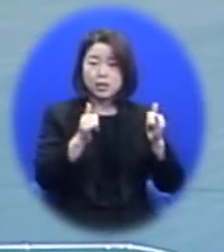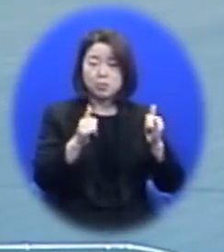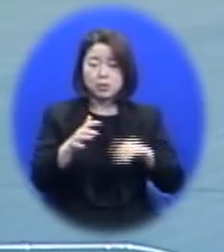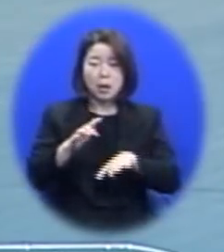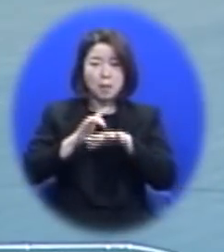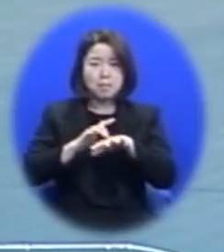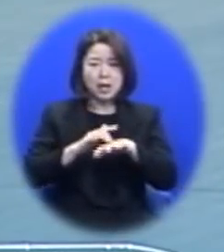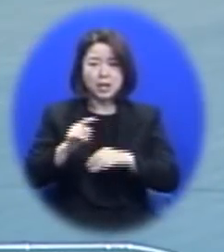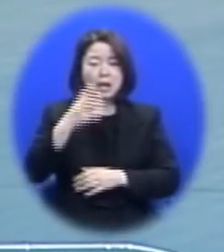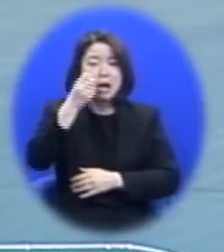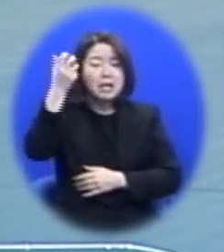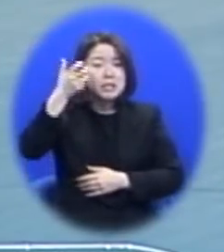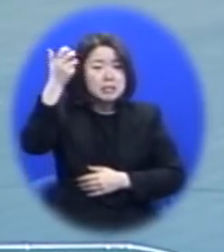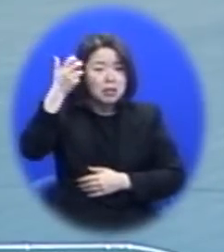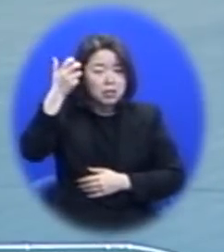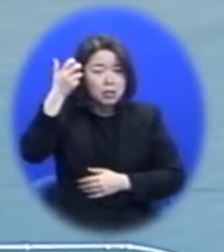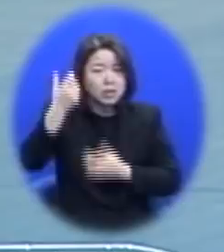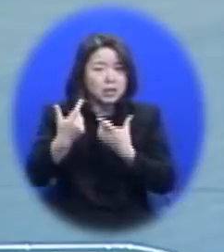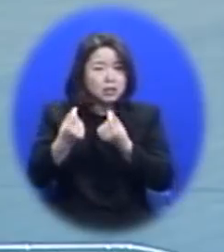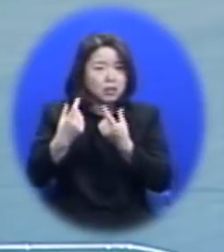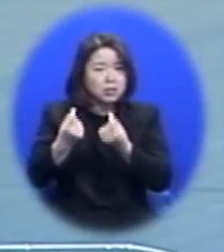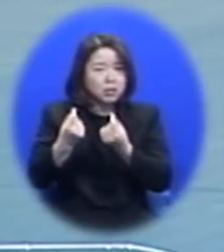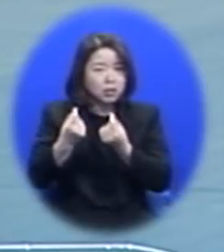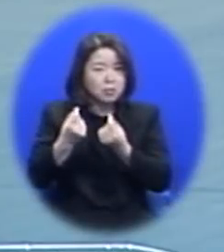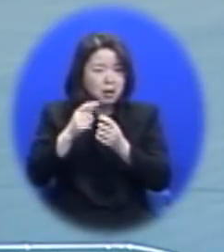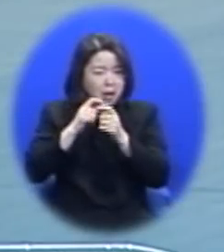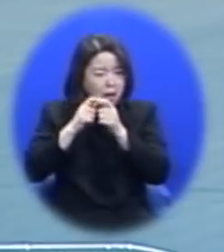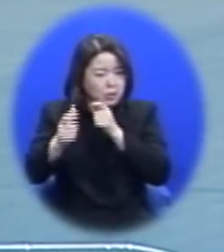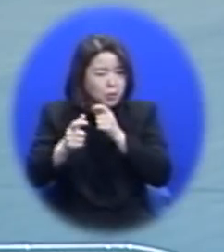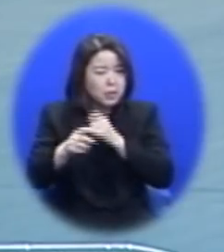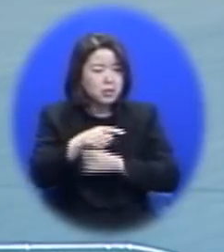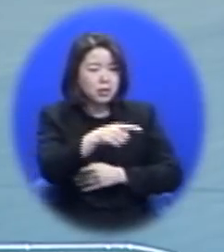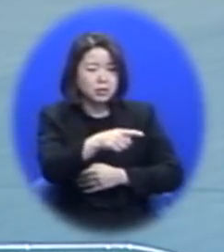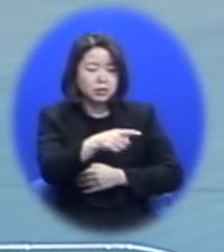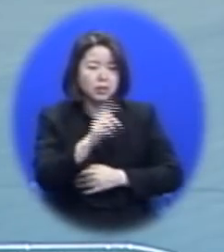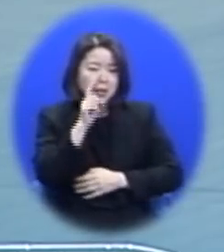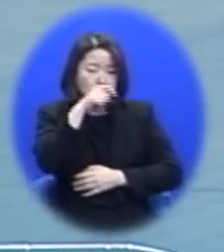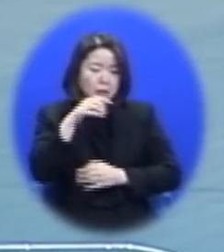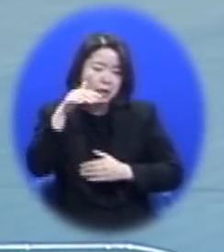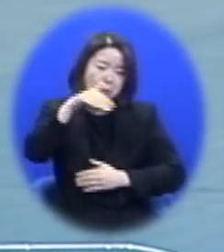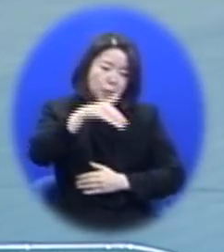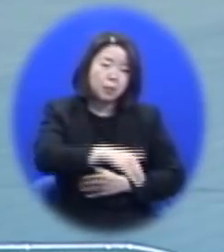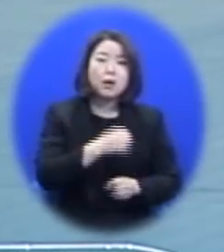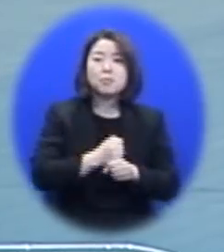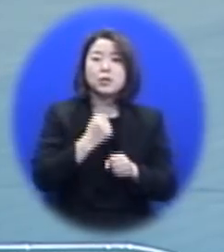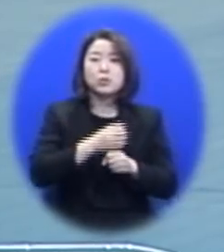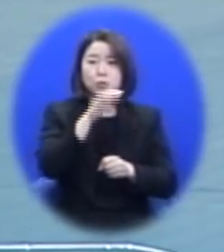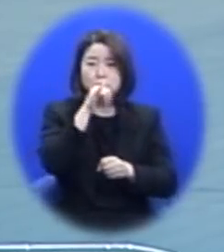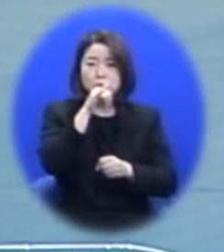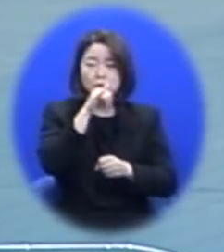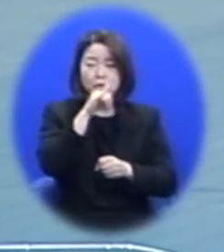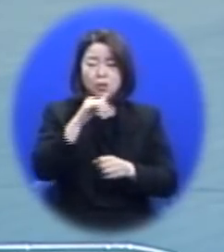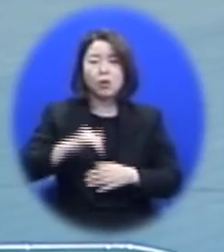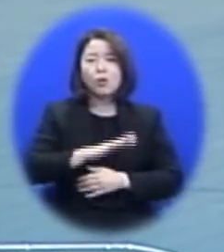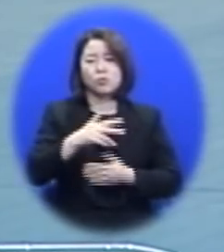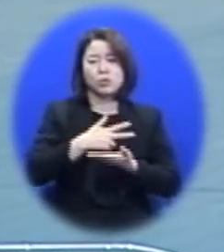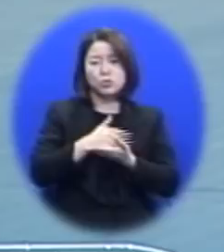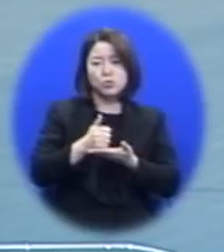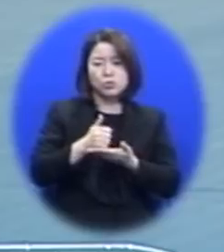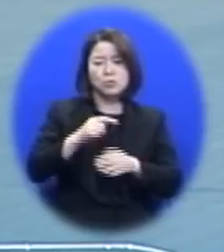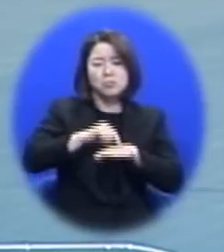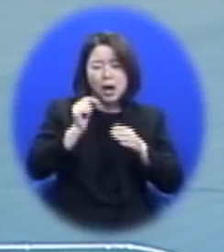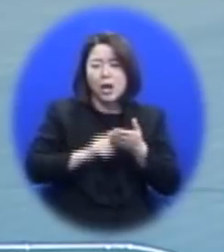성령인 것처럼 속여서 그들을 미혹해서 타락시켜 가고 있는 것입니다. 우리 주님의 심정이 그와 같은